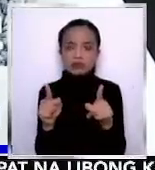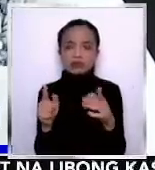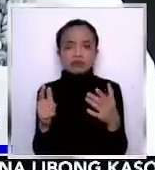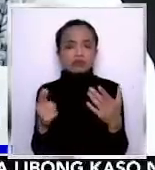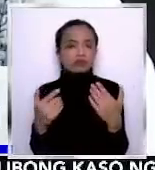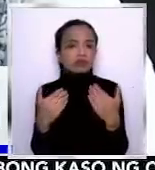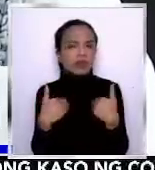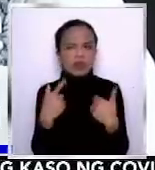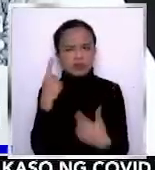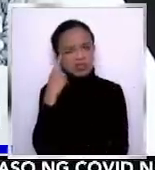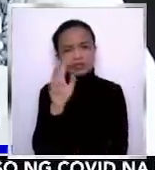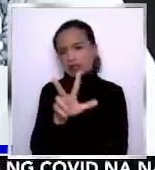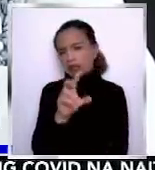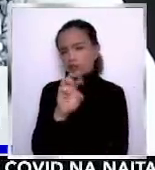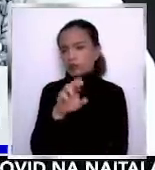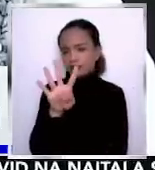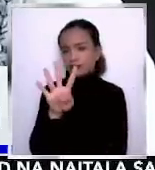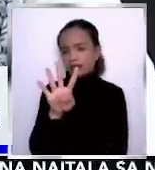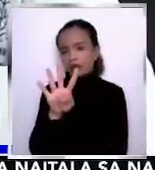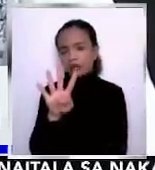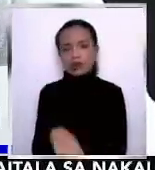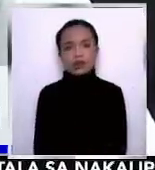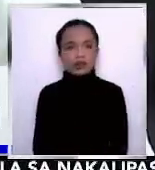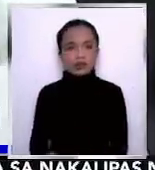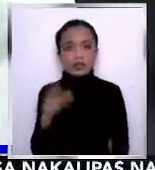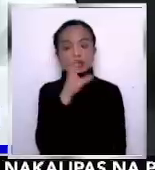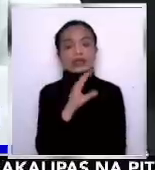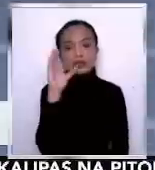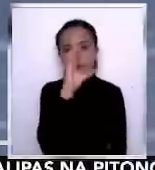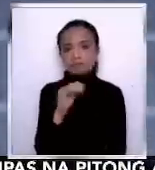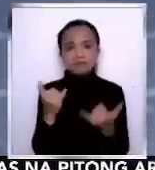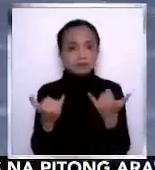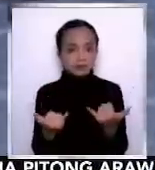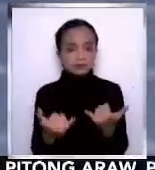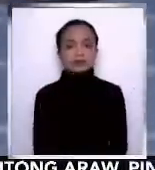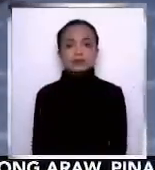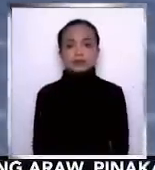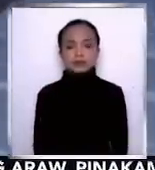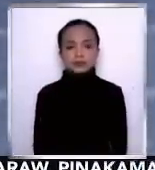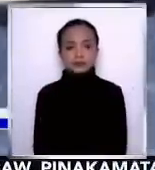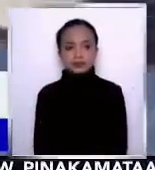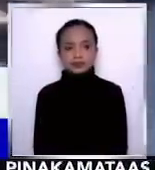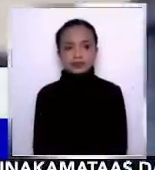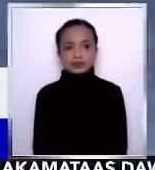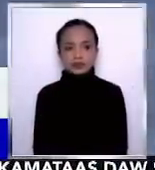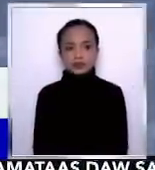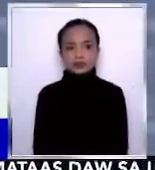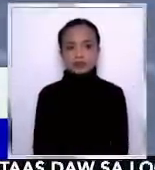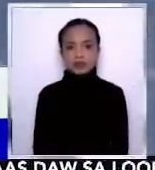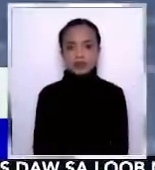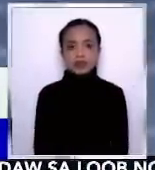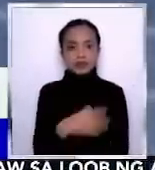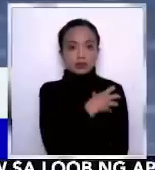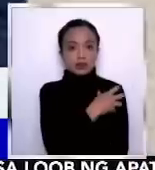think 3 or 4 pa na hinahanap. Patuloy namang pinaghahanap ng mga pulis